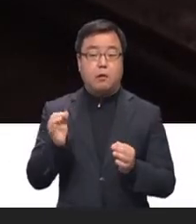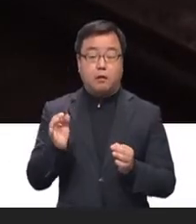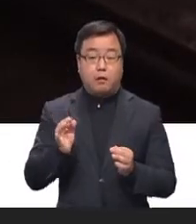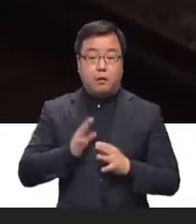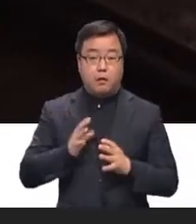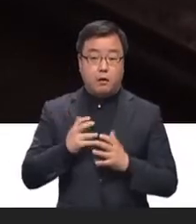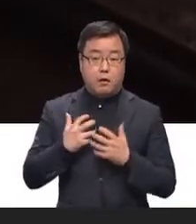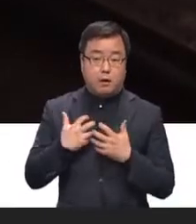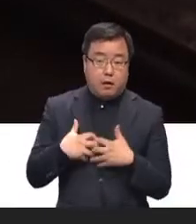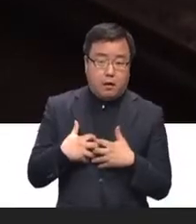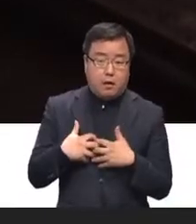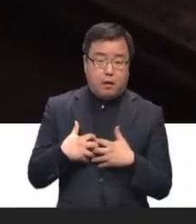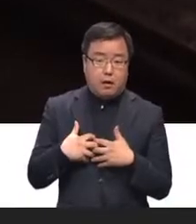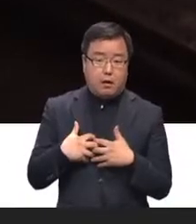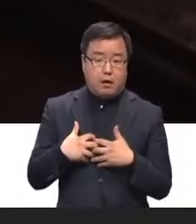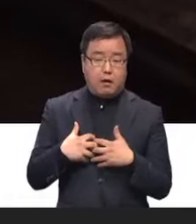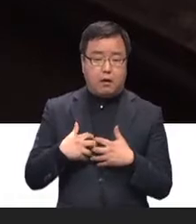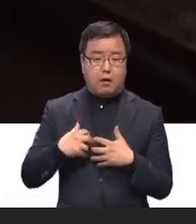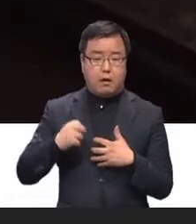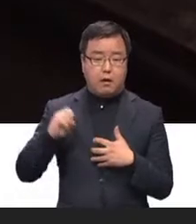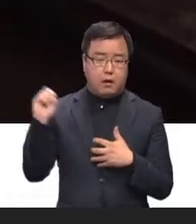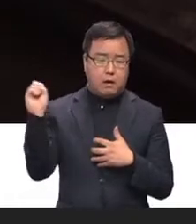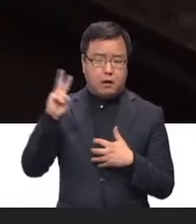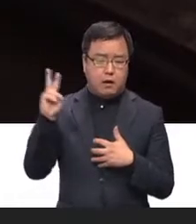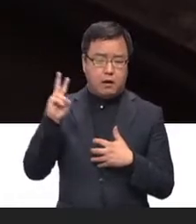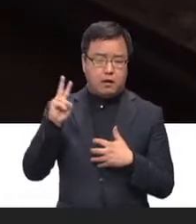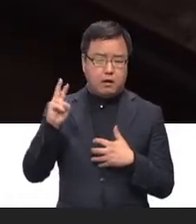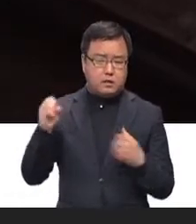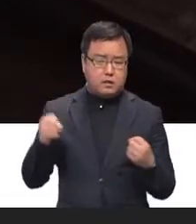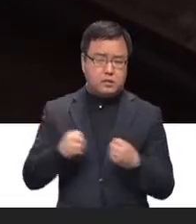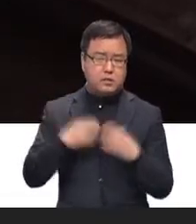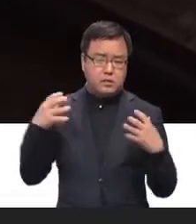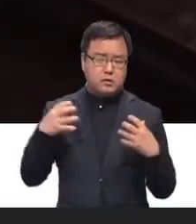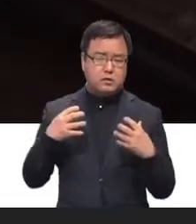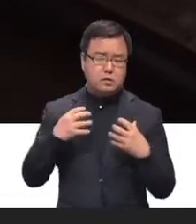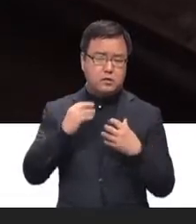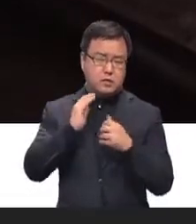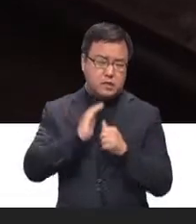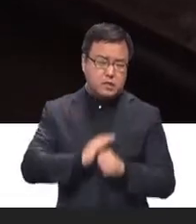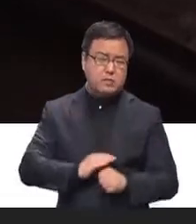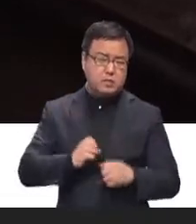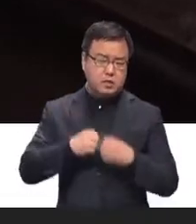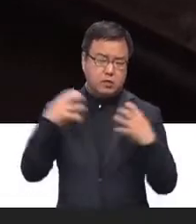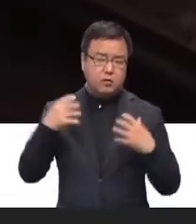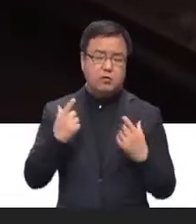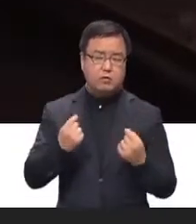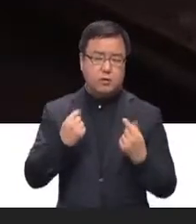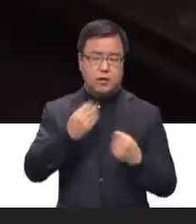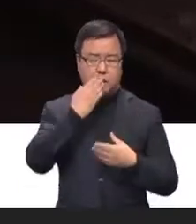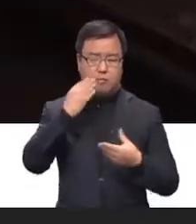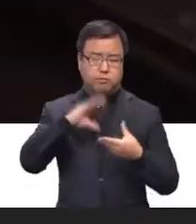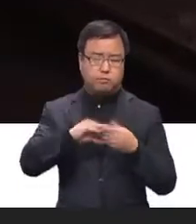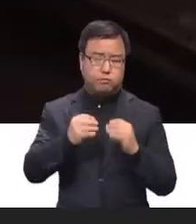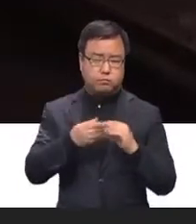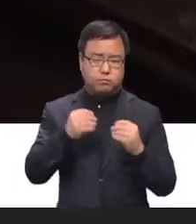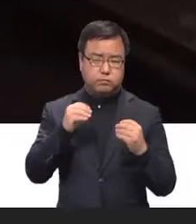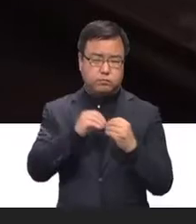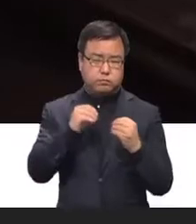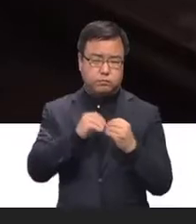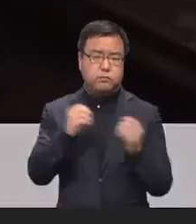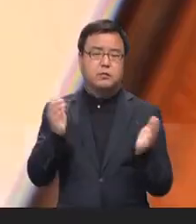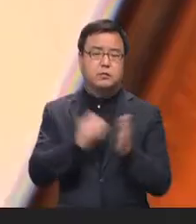놀래서 없죠 그리고 극작 임업 참 막 갑자기 터트렸던 차마 다운드 심어 키스를 먹 저한테 뭐 하시는 거에요 중 상태였어요